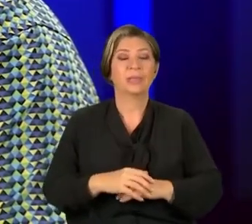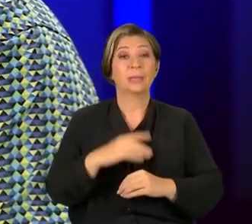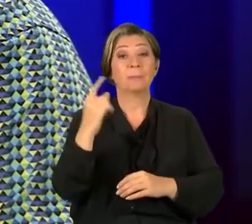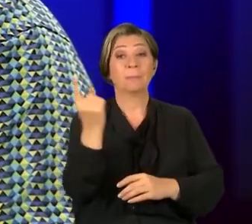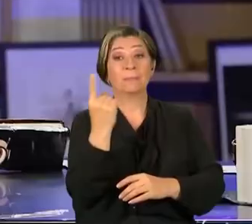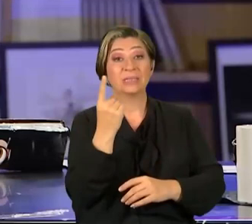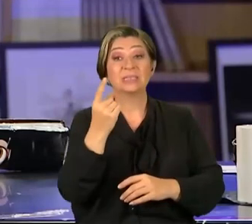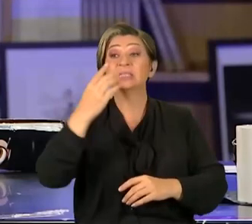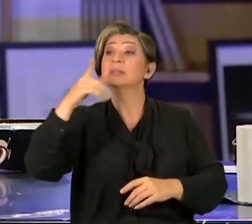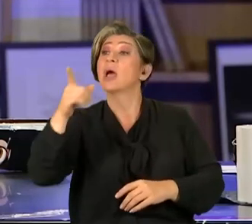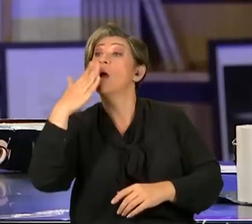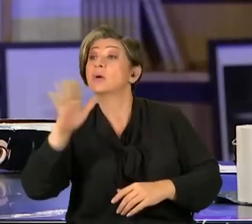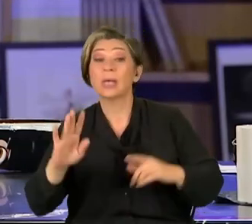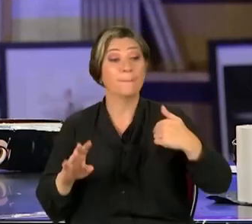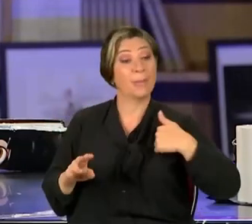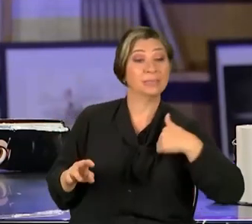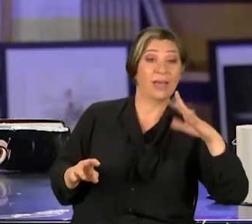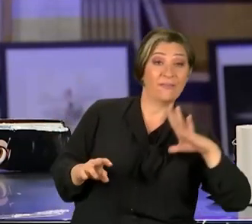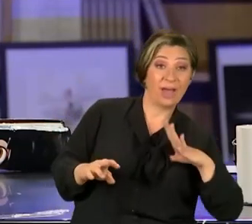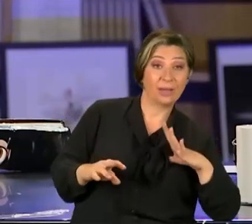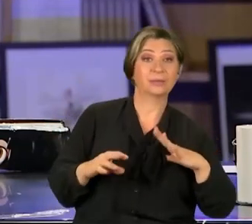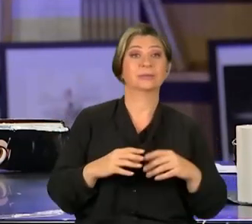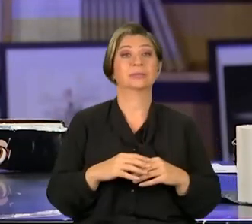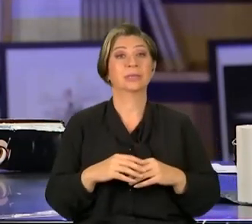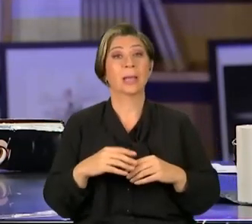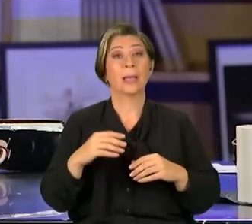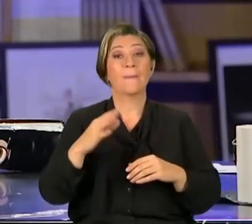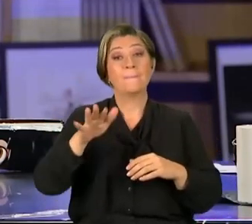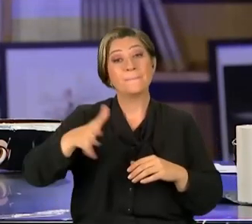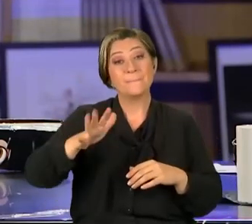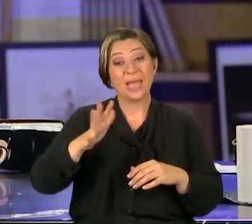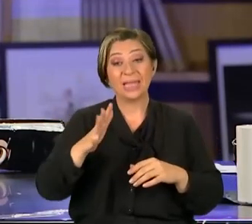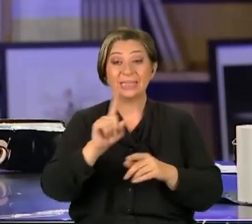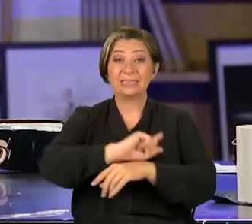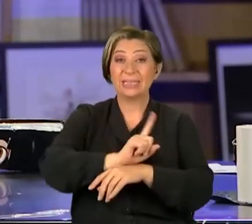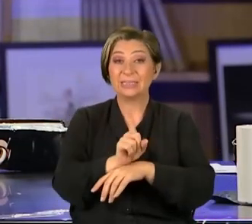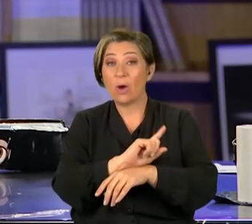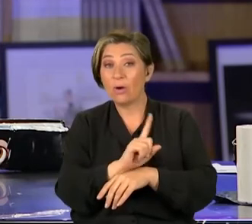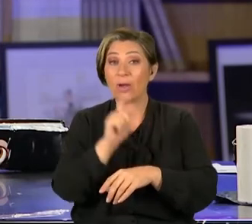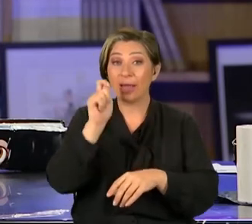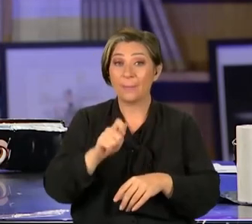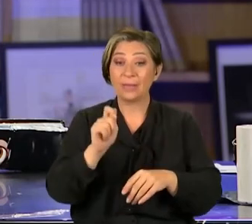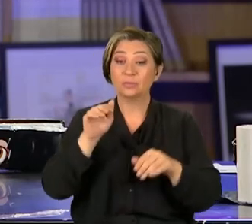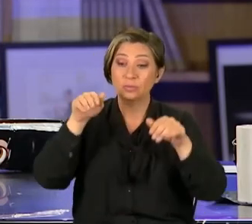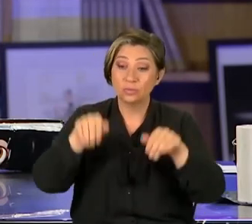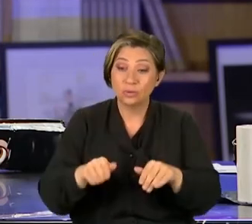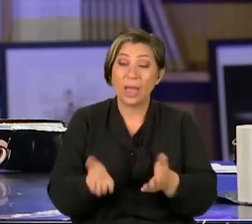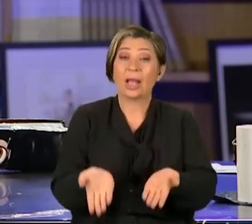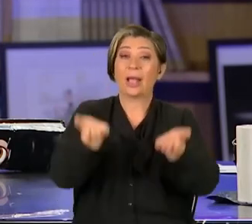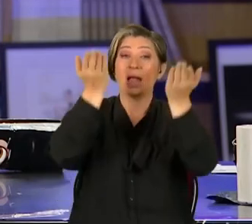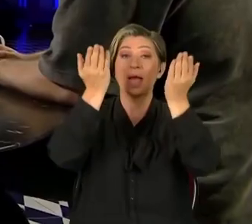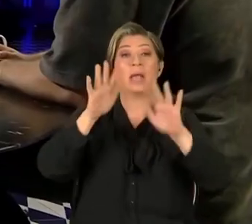birinizde yoksa birimizde var mı glocko Belki TikTok eder düşer kalkar